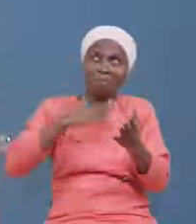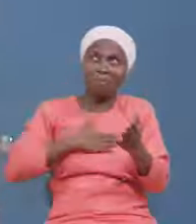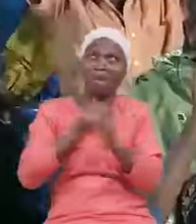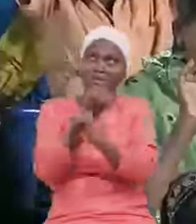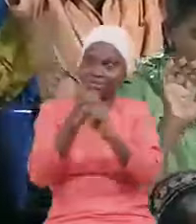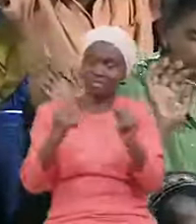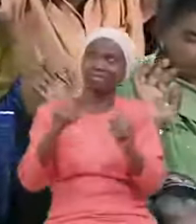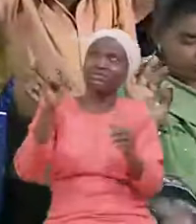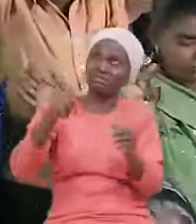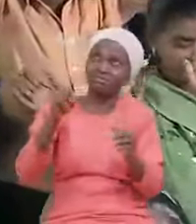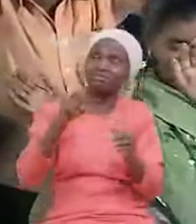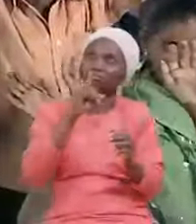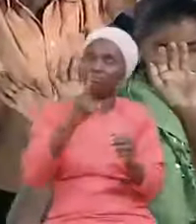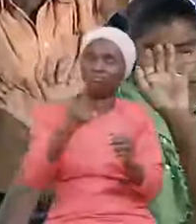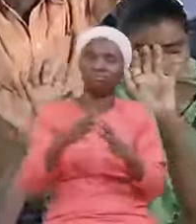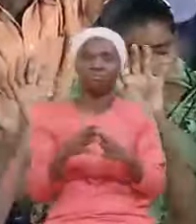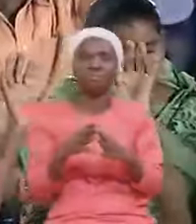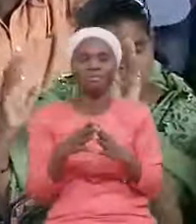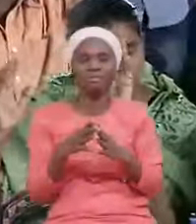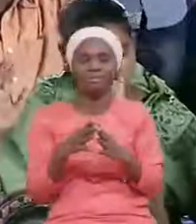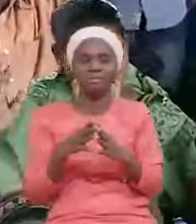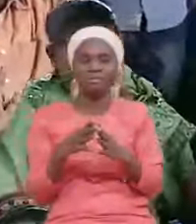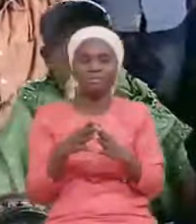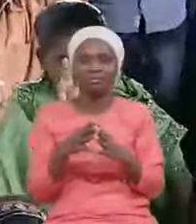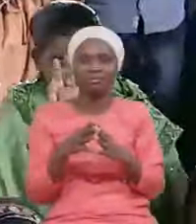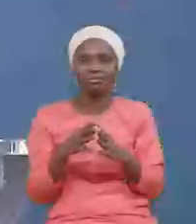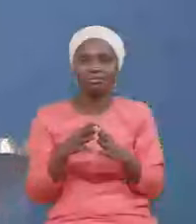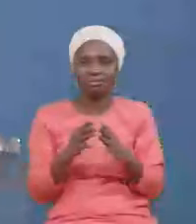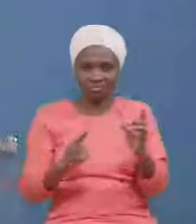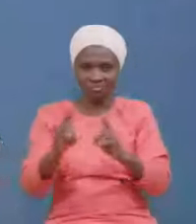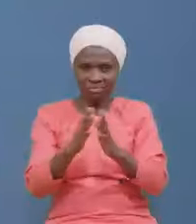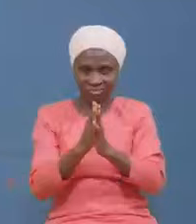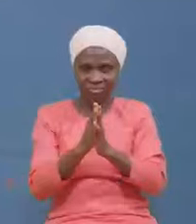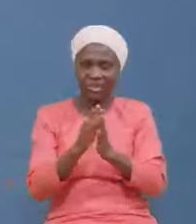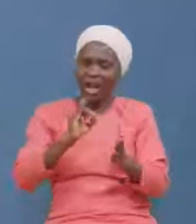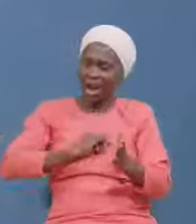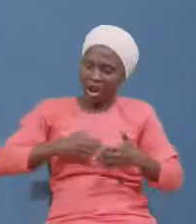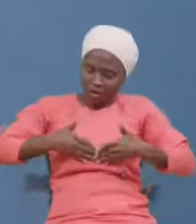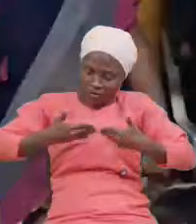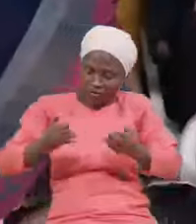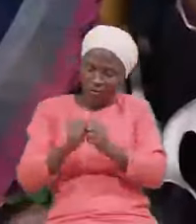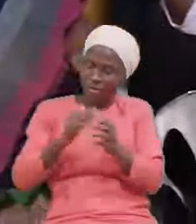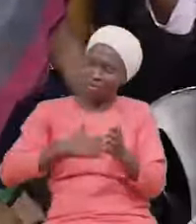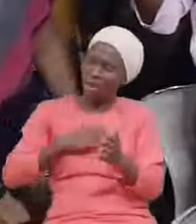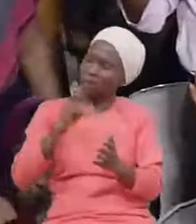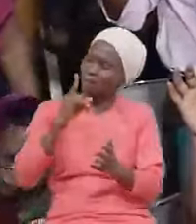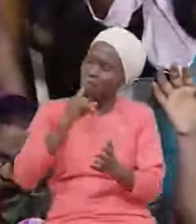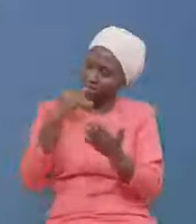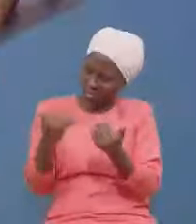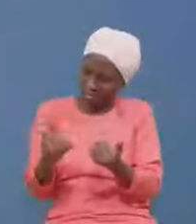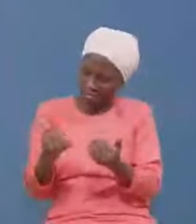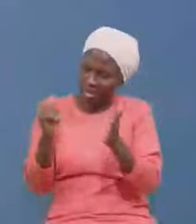salvation. యేసు నా రక్షణ కొరకై అంత్య అర్పణ చేసాడని. I confess with my mouth. నా నోటితో నేను దాన్ని ఒప్పుకుంటున్నాను.